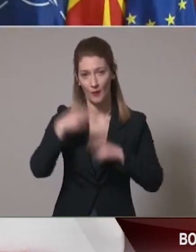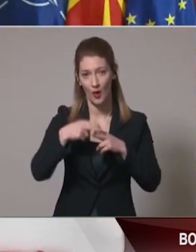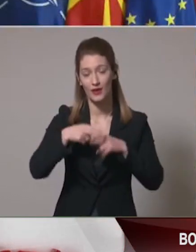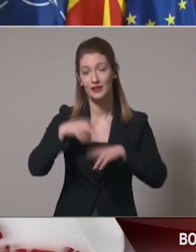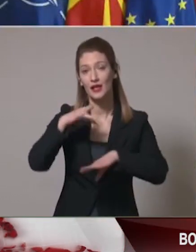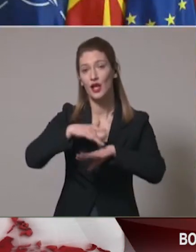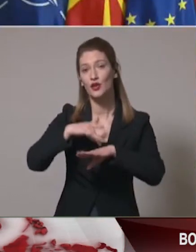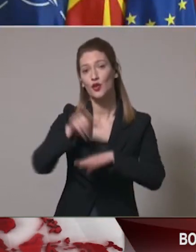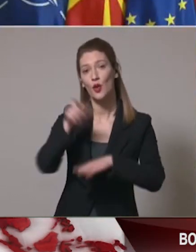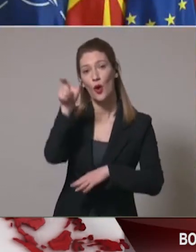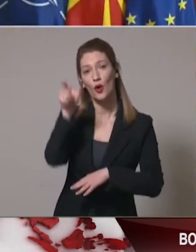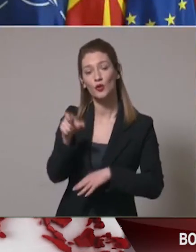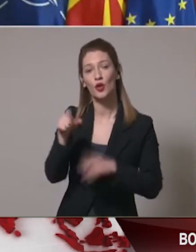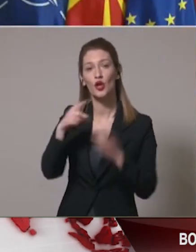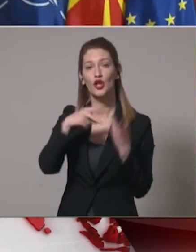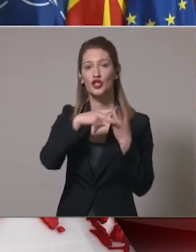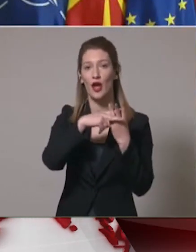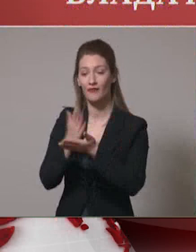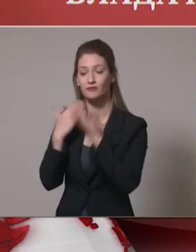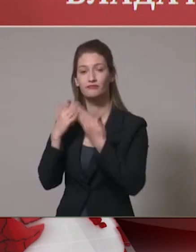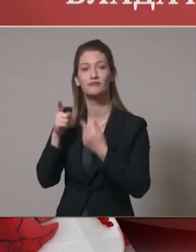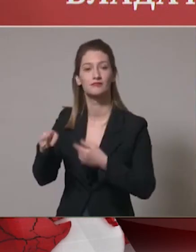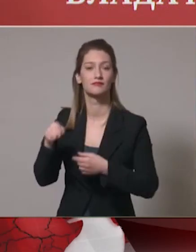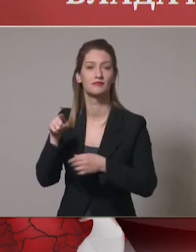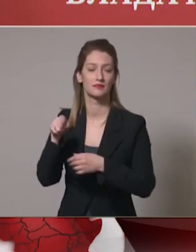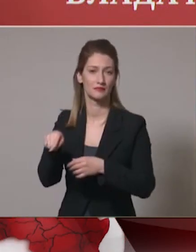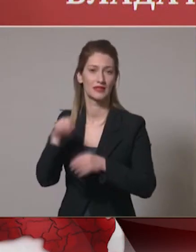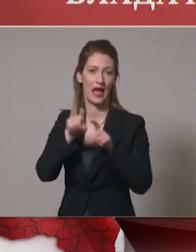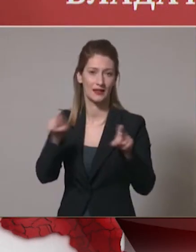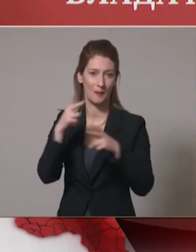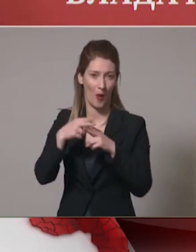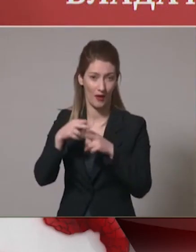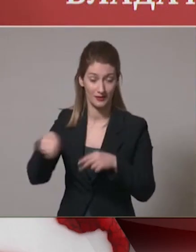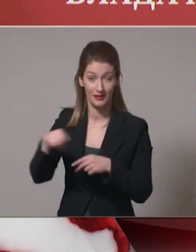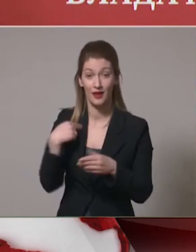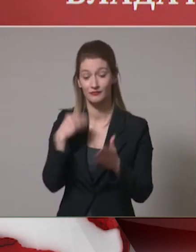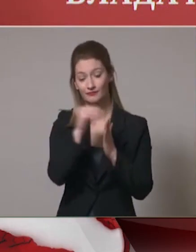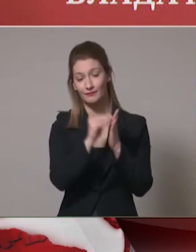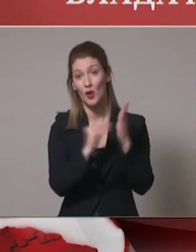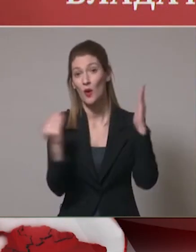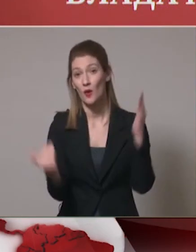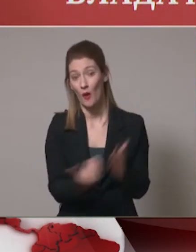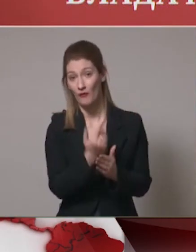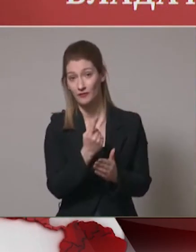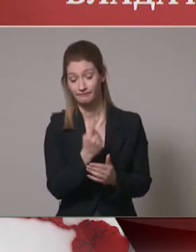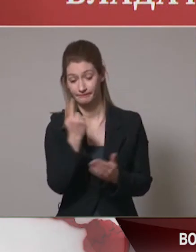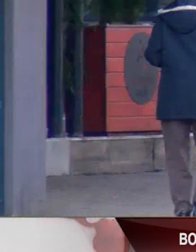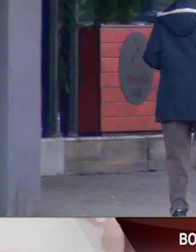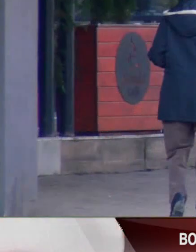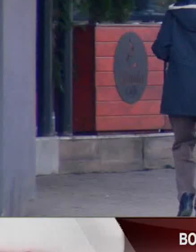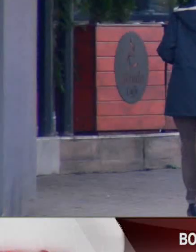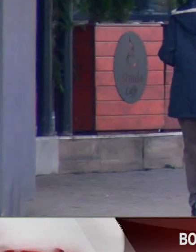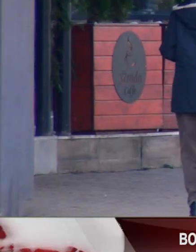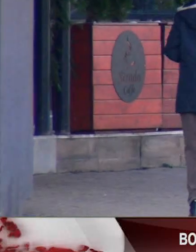На денешната пресконференција, министерот за здравство доктор Венко Филипче извести дека е зголемена инциденцата на вирусот во